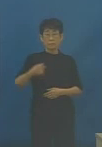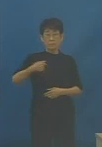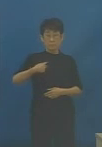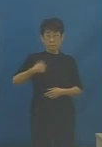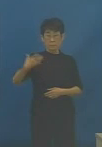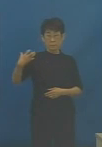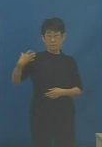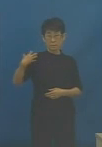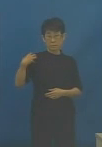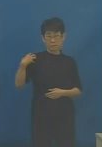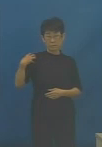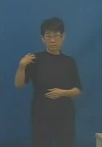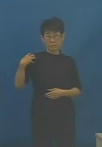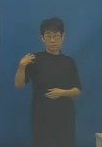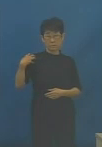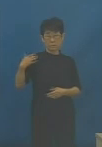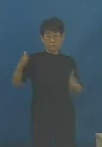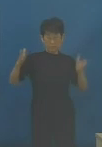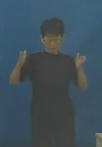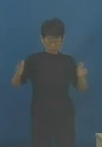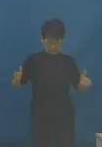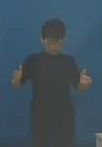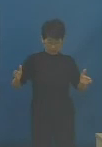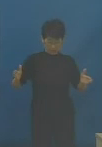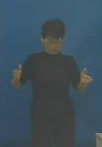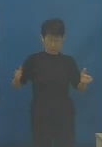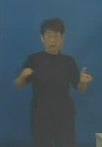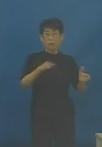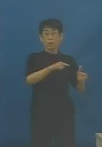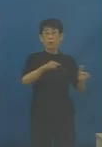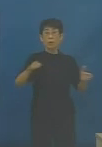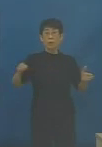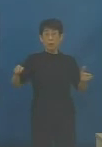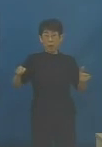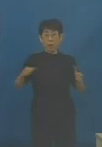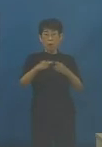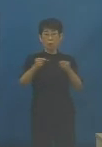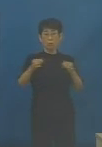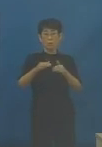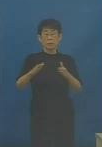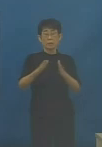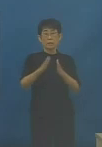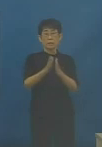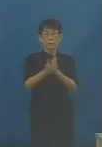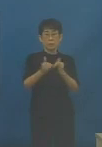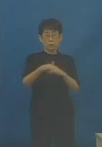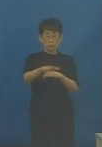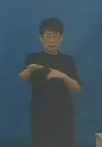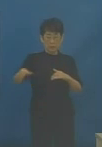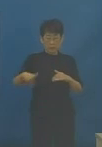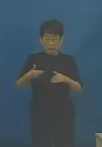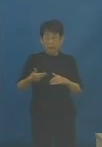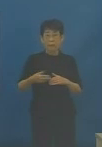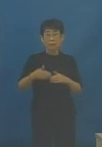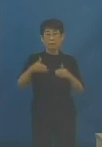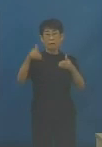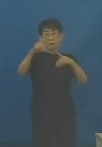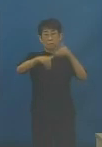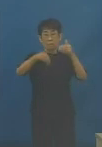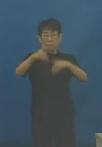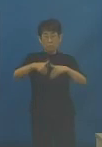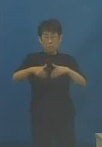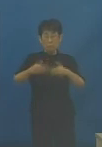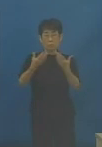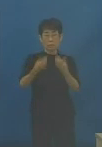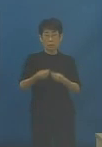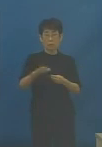に与えられた任期でありまして、この任期は重みがあるものであります。したがいまして、知事